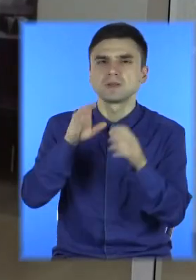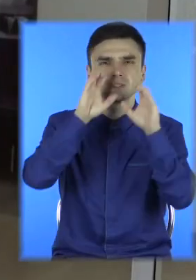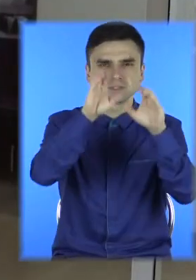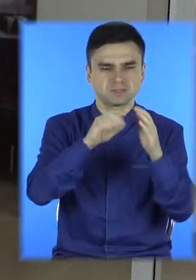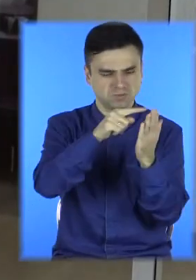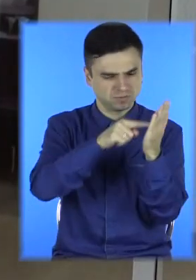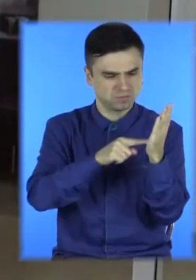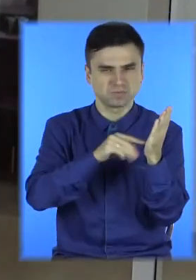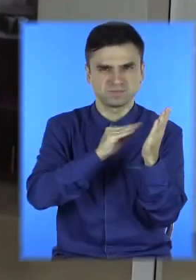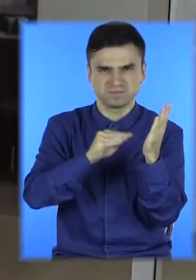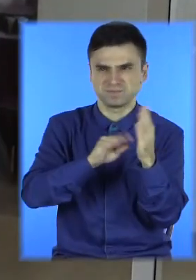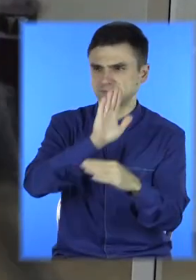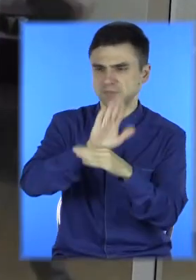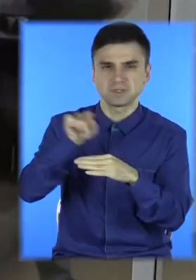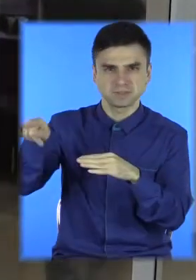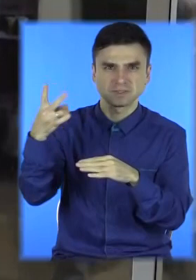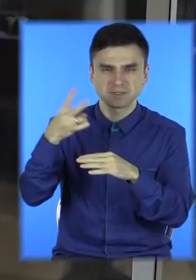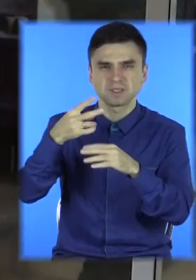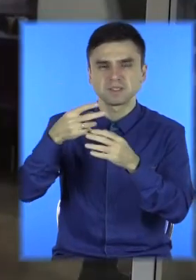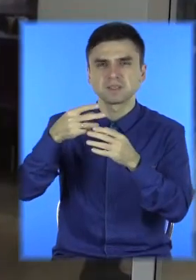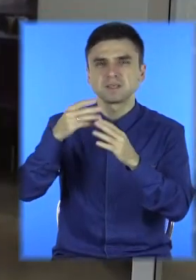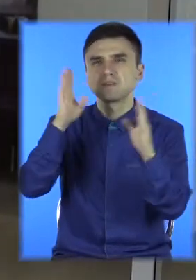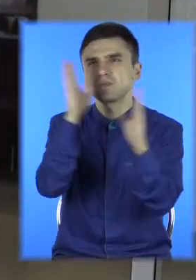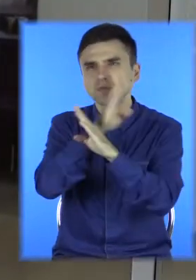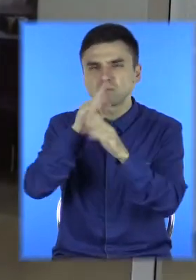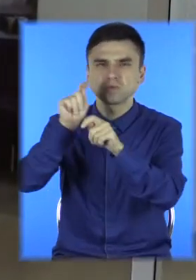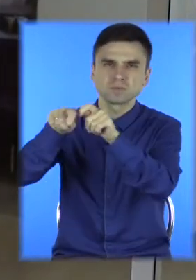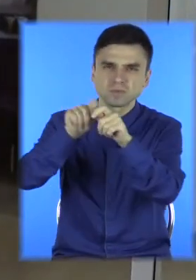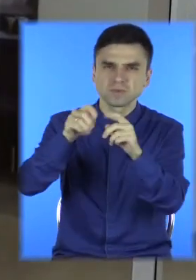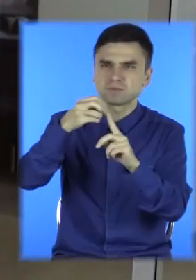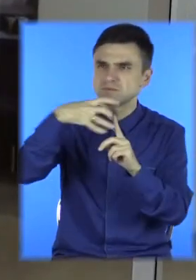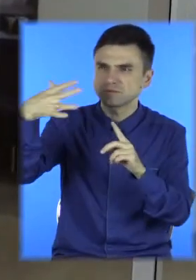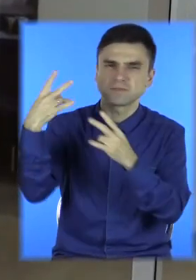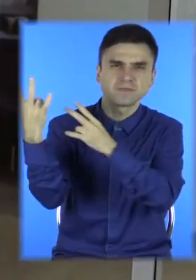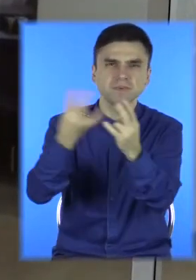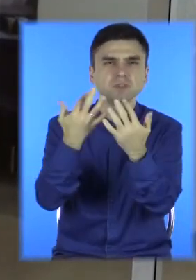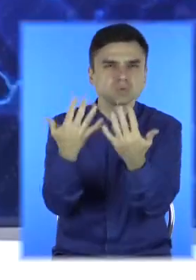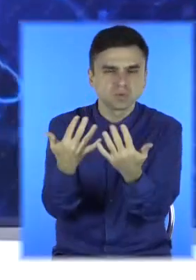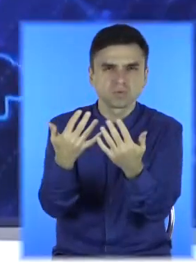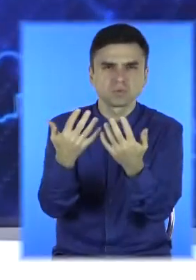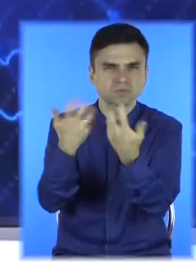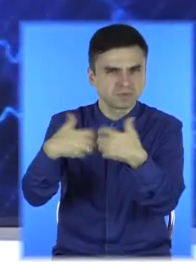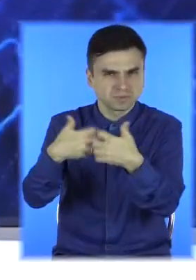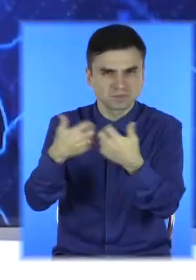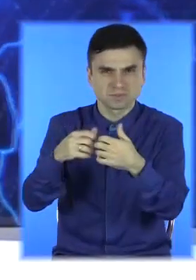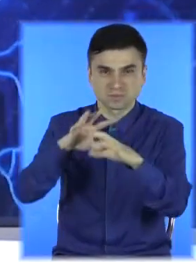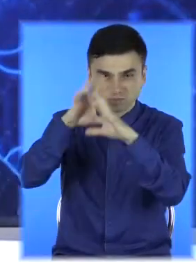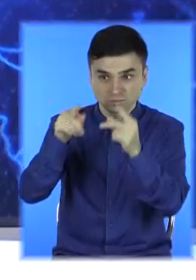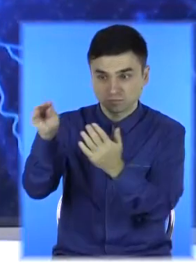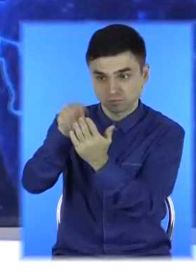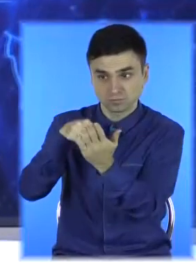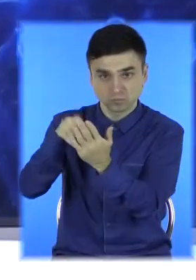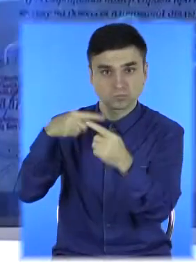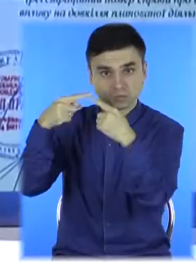качественный документ, который отражает всю необходимую информацию. На ArcelorMittal Кривий